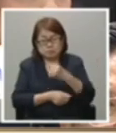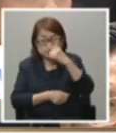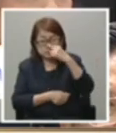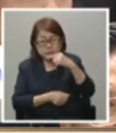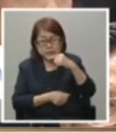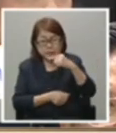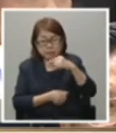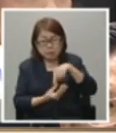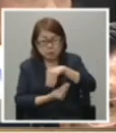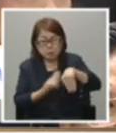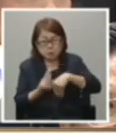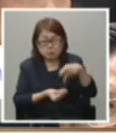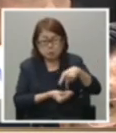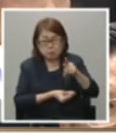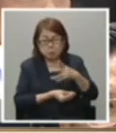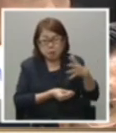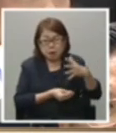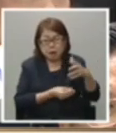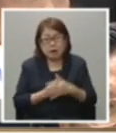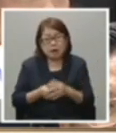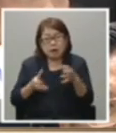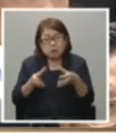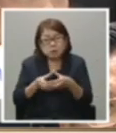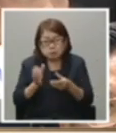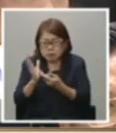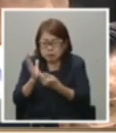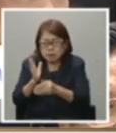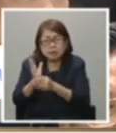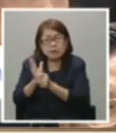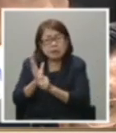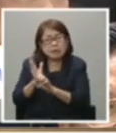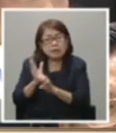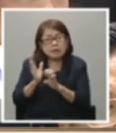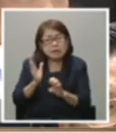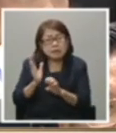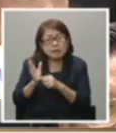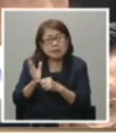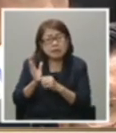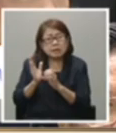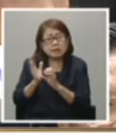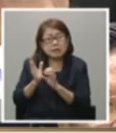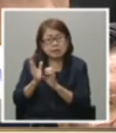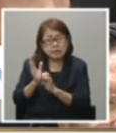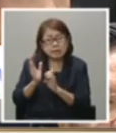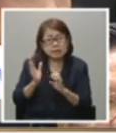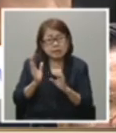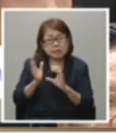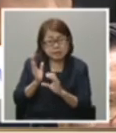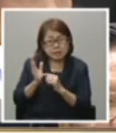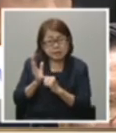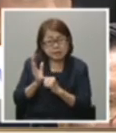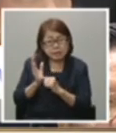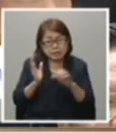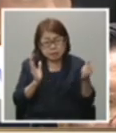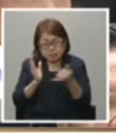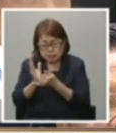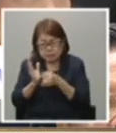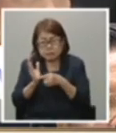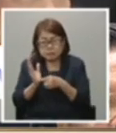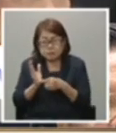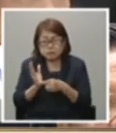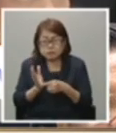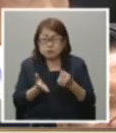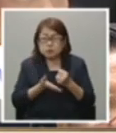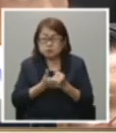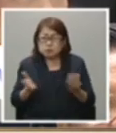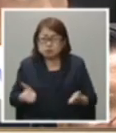ชน์มากมายใน EEC เป็นประโยชน์และส่งเสริมธุรกิจออนไลน์ของไทยให้เข้มแข็งใ